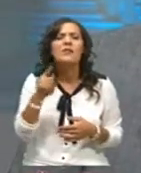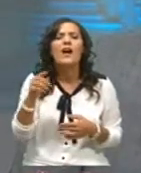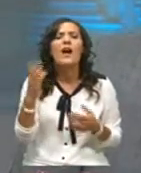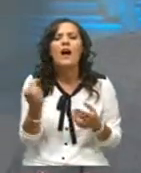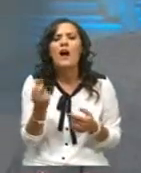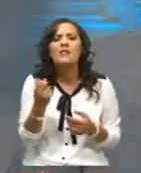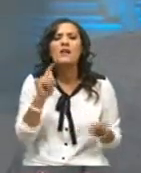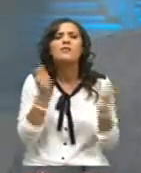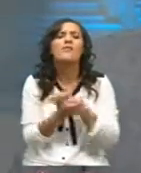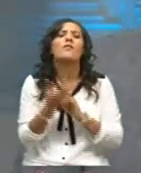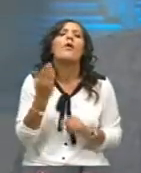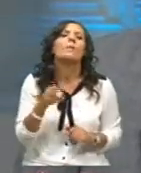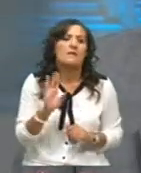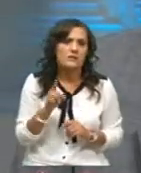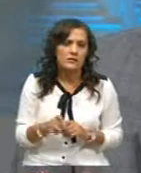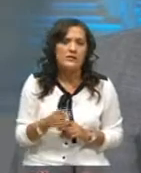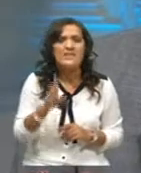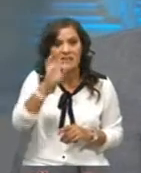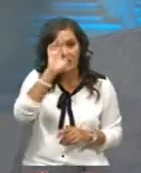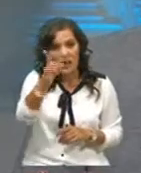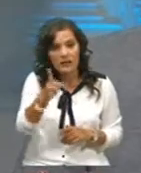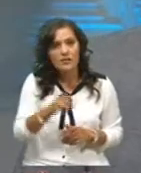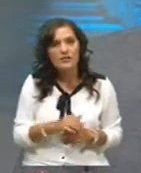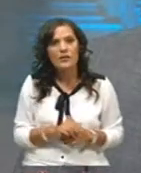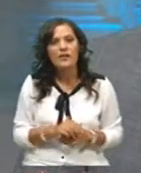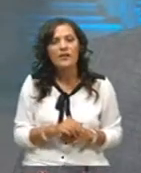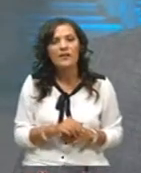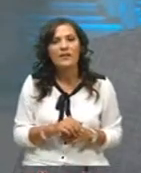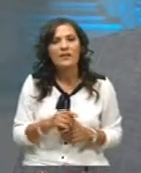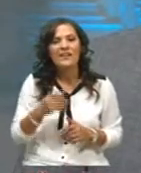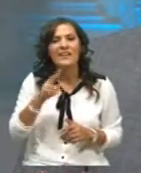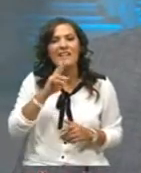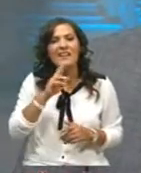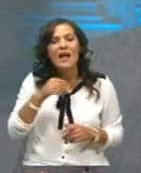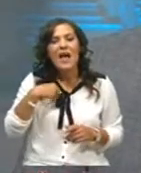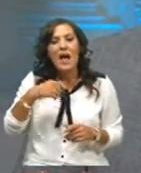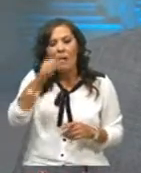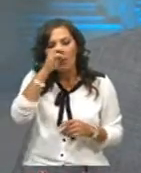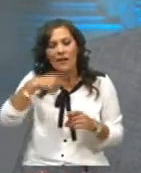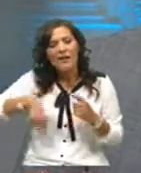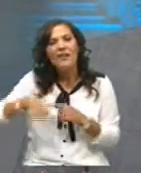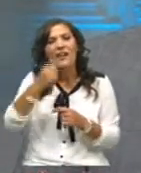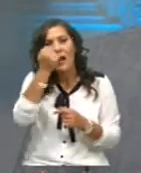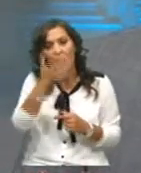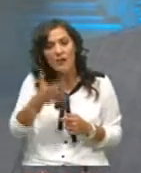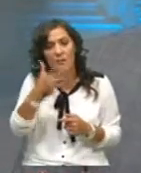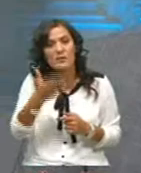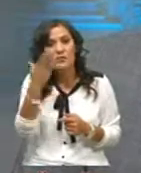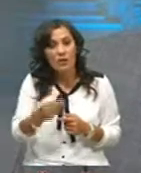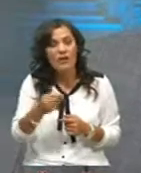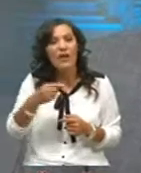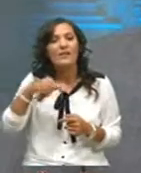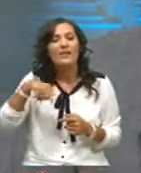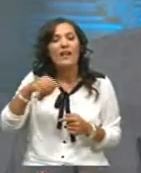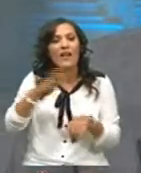kansere çevirmez Bu sadece rektal yoldan yani makat yolundan kanaması olan